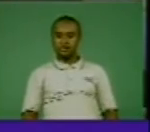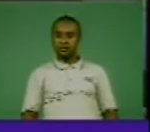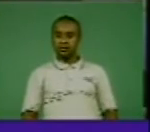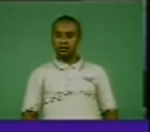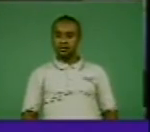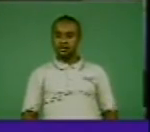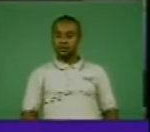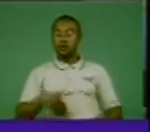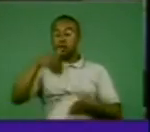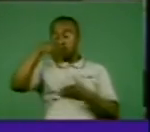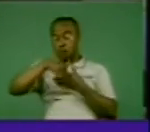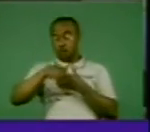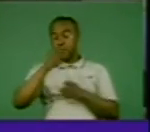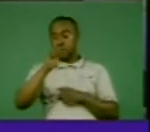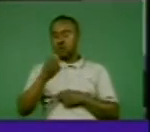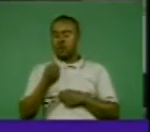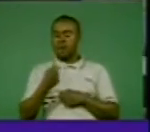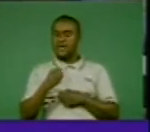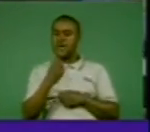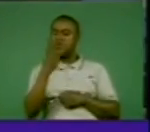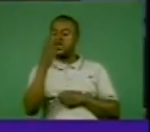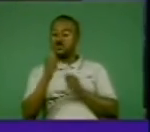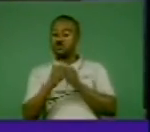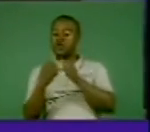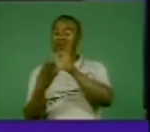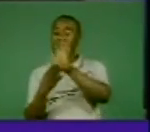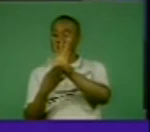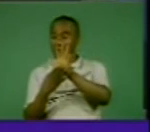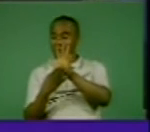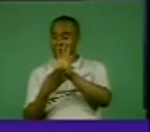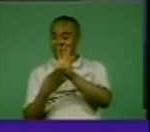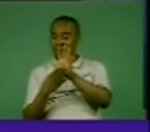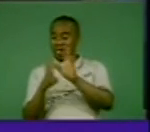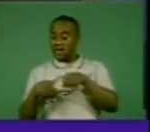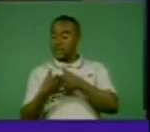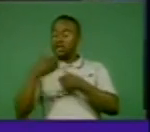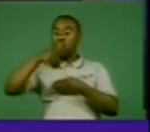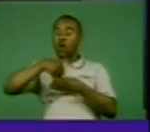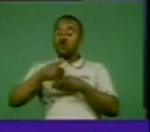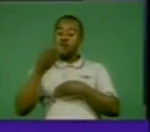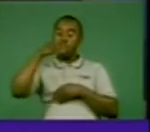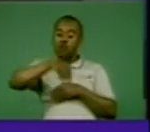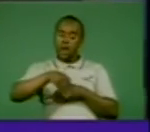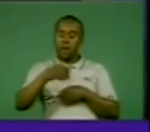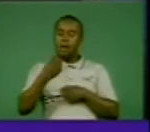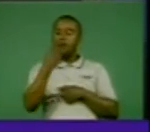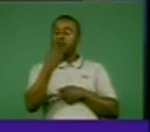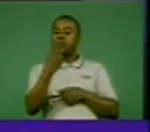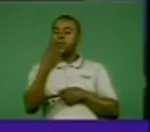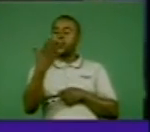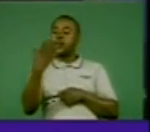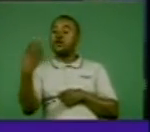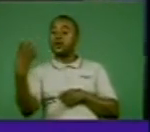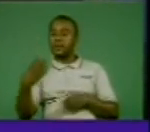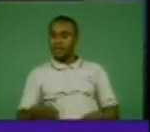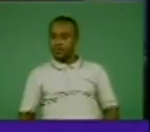wawe 219. Wajumbe wote waliopiga kura walikuwa 154. Wajumbe ambao hawakupiga